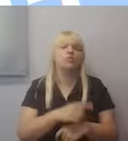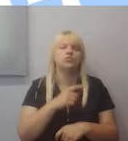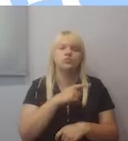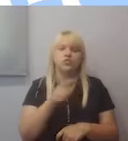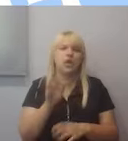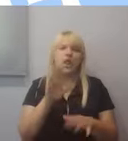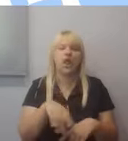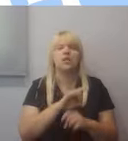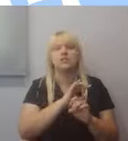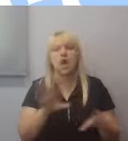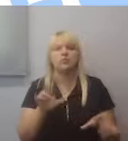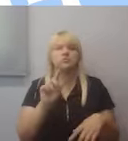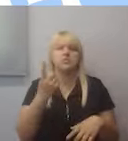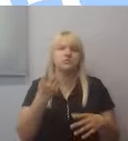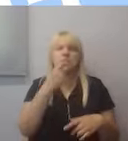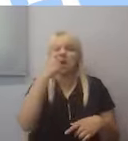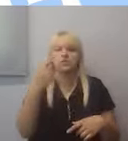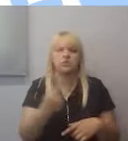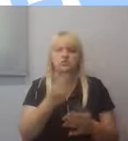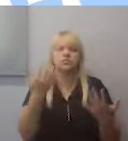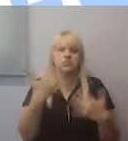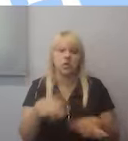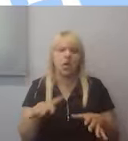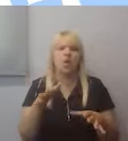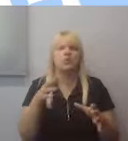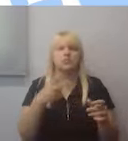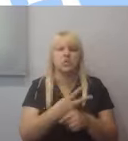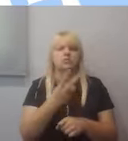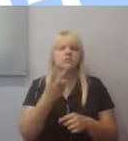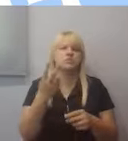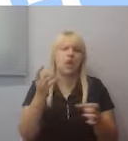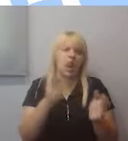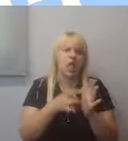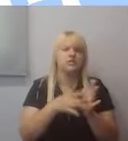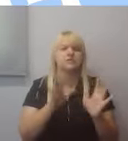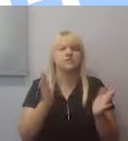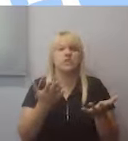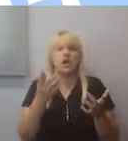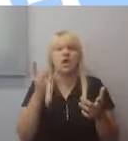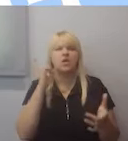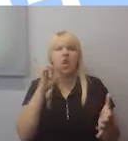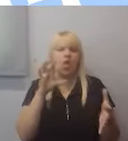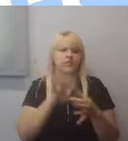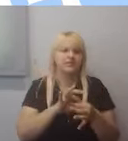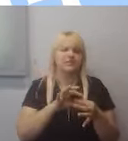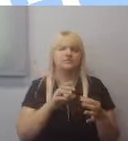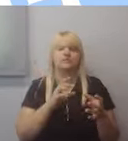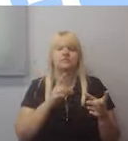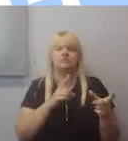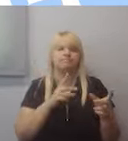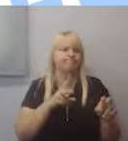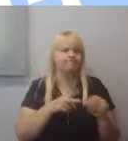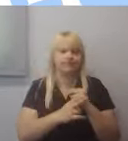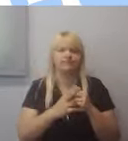jau pirmajā stundā pēc tam kad ir traucēta elektroenerģija vai loģistikas ķēdes tiek pārautas attiecībā uz pārtikas